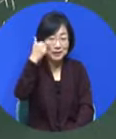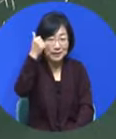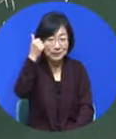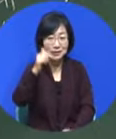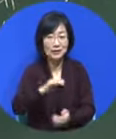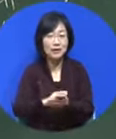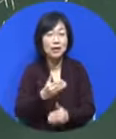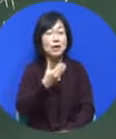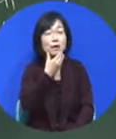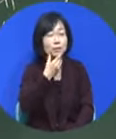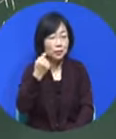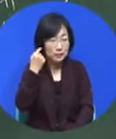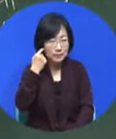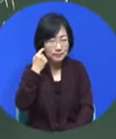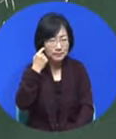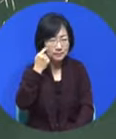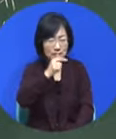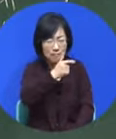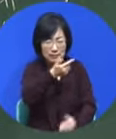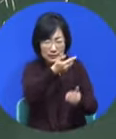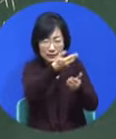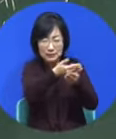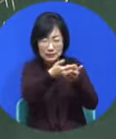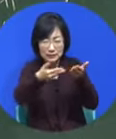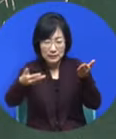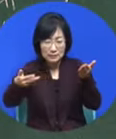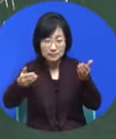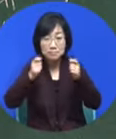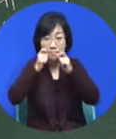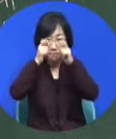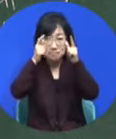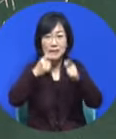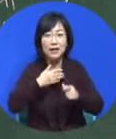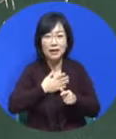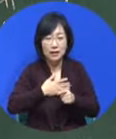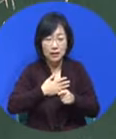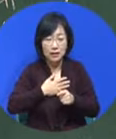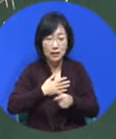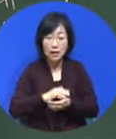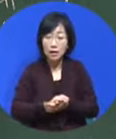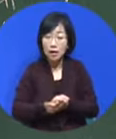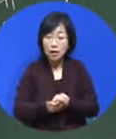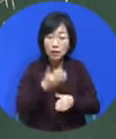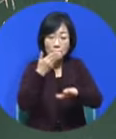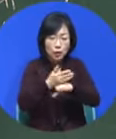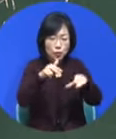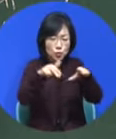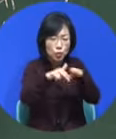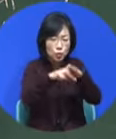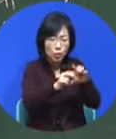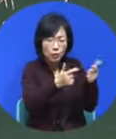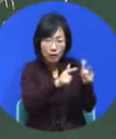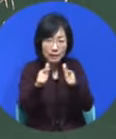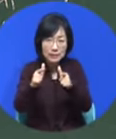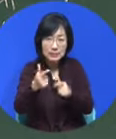겁니다 모든 종교 일본 신 앞에 했